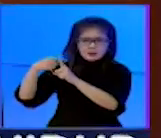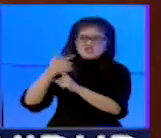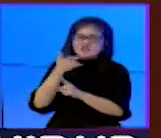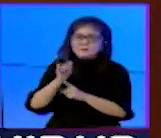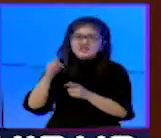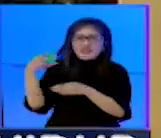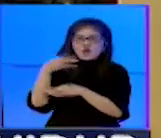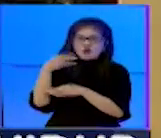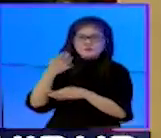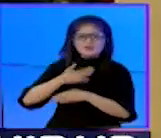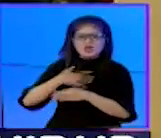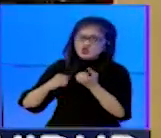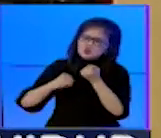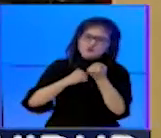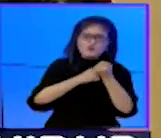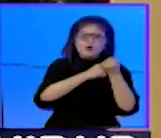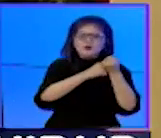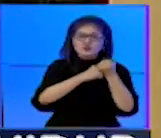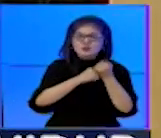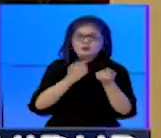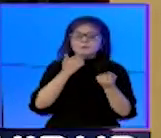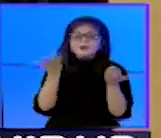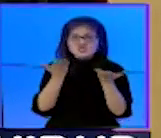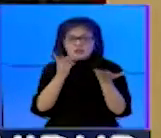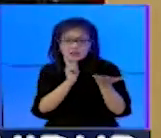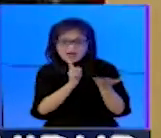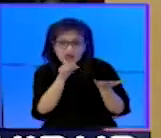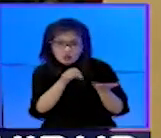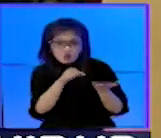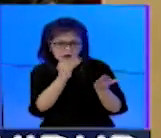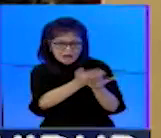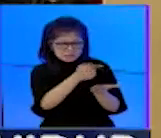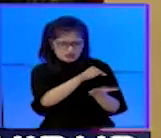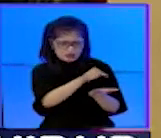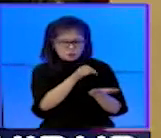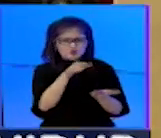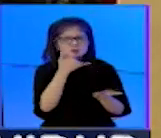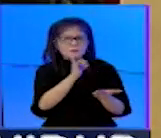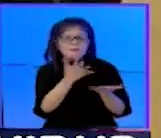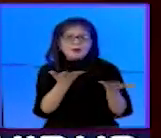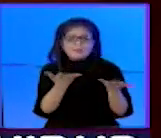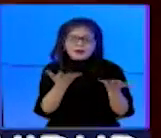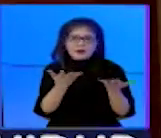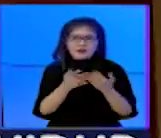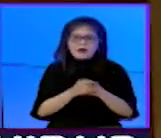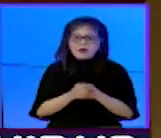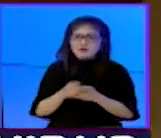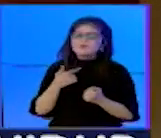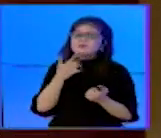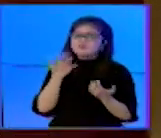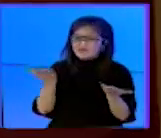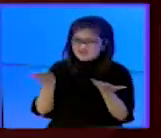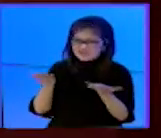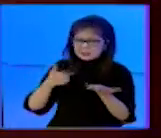perekonomian saya gitu. Nah, terus abang biasanya nutupin gaji yang kurang, itu gimana bang caranya bang? Ya paling ya gali lubang